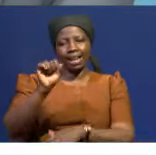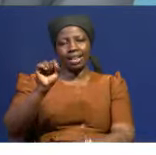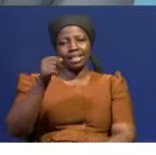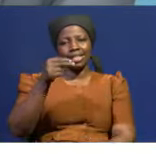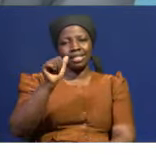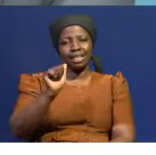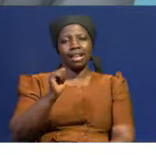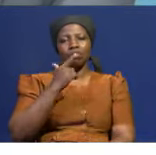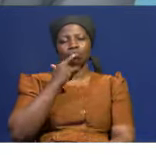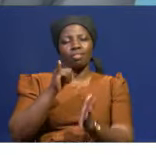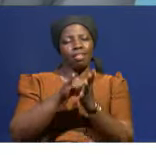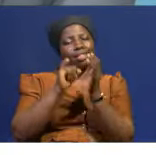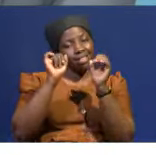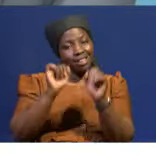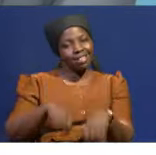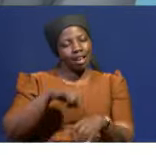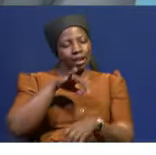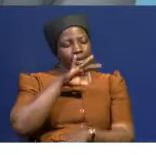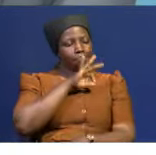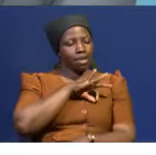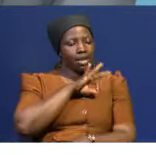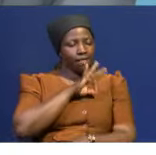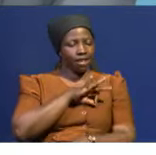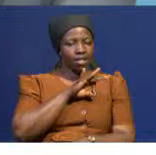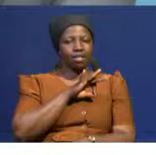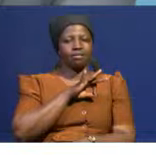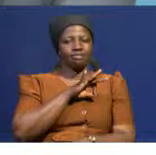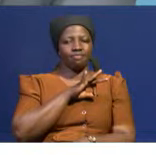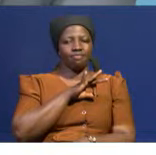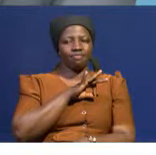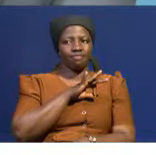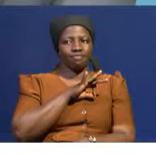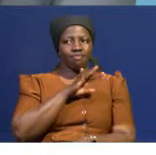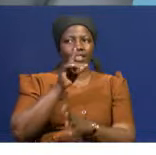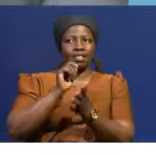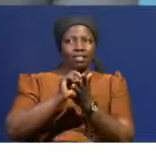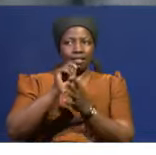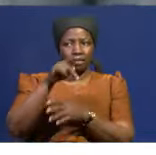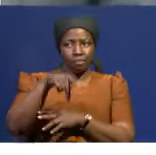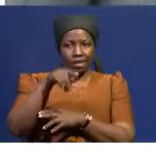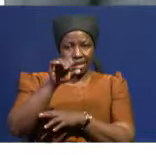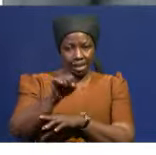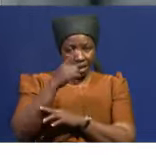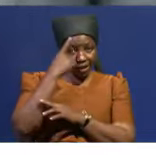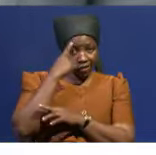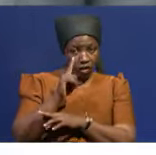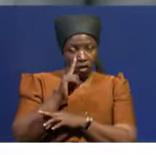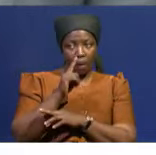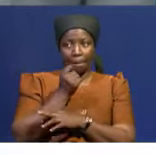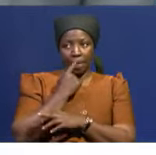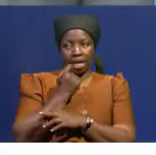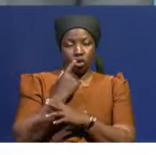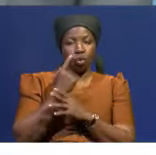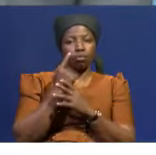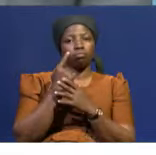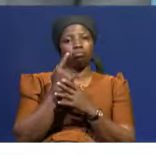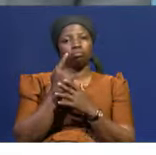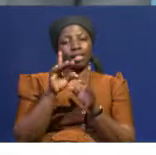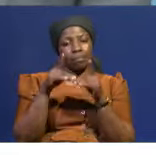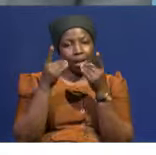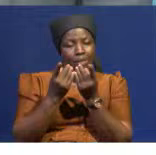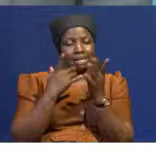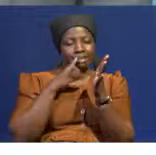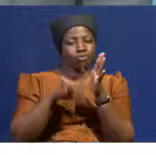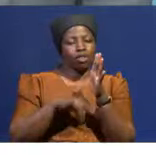kunufaika na mpango huo. Katibu katika idara ya huduma za matibabu nchini Harry Kimtai amesema wafanyikazi ambao